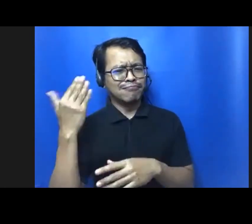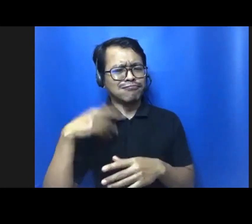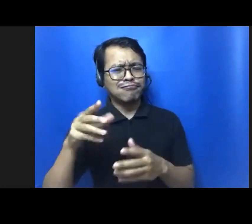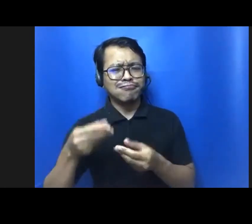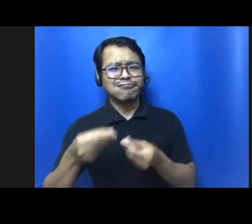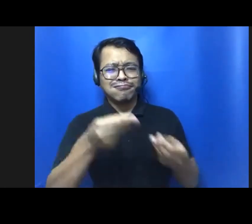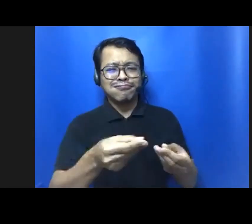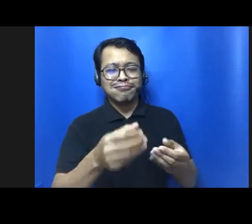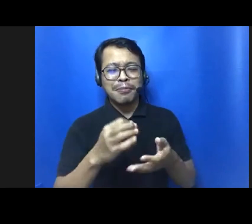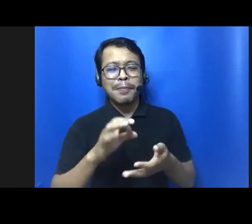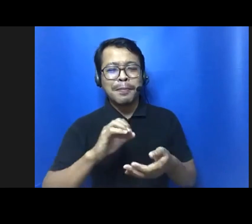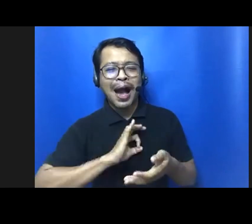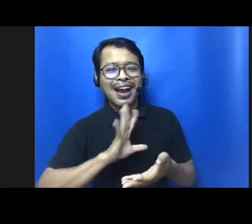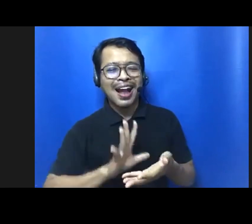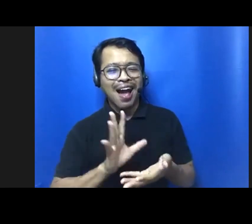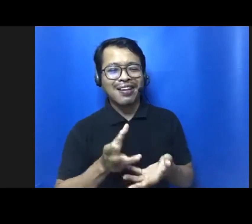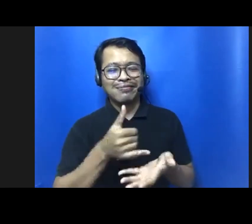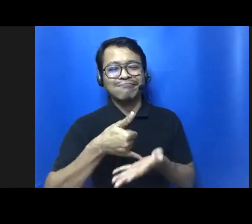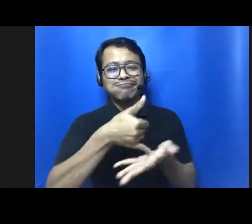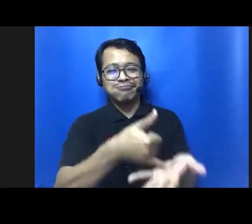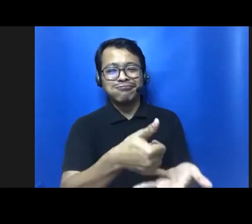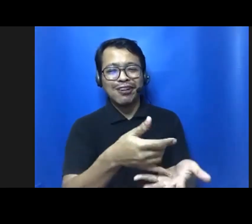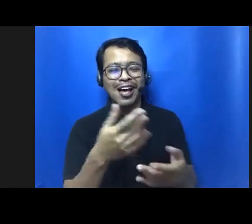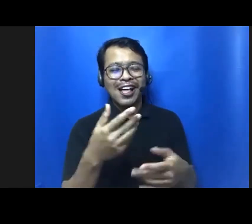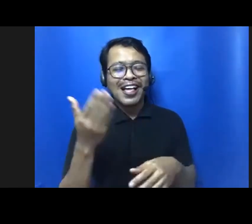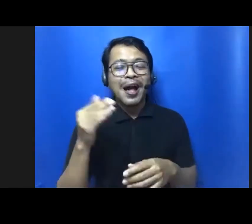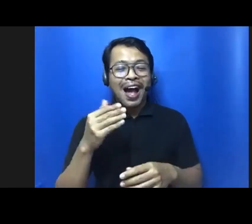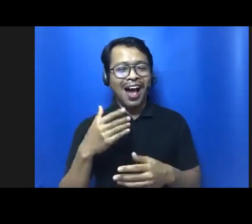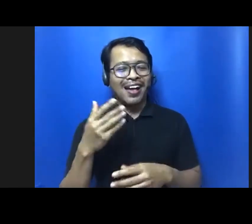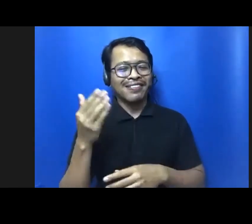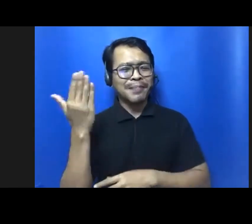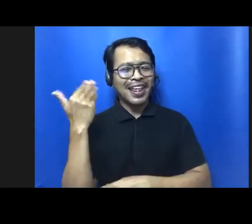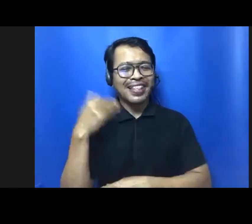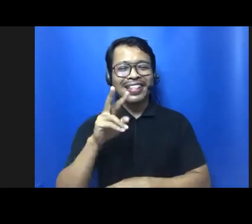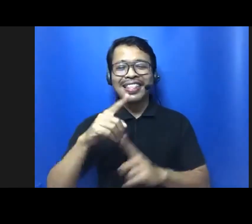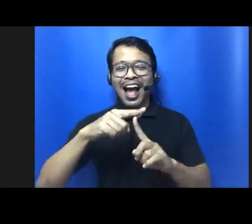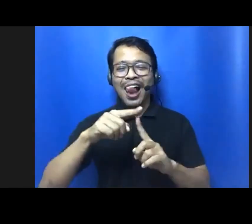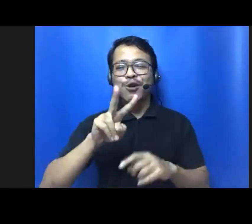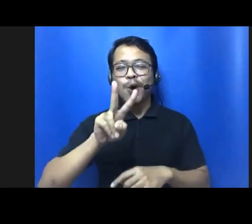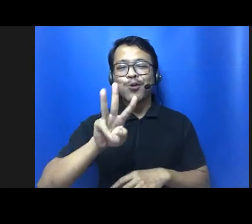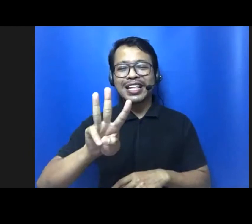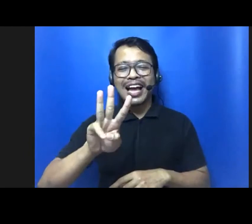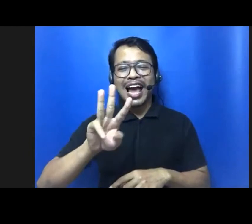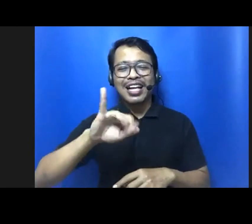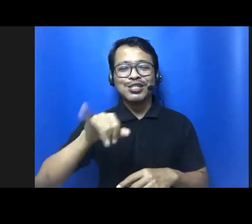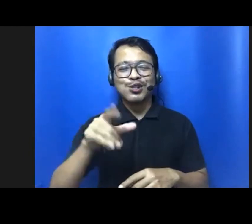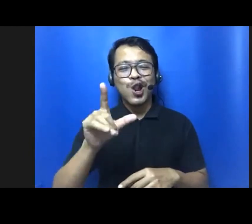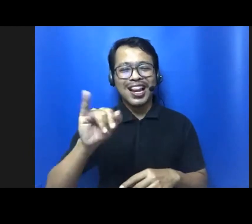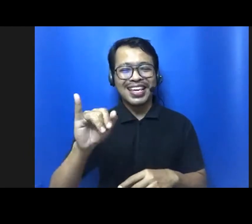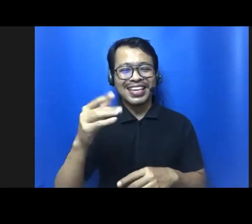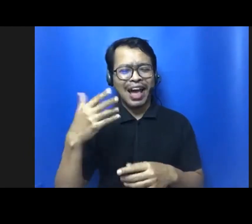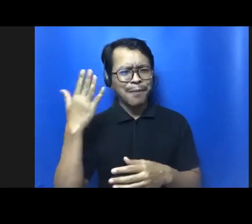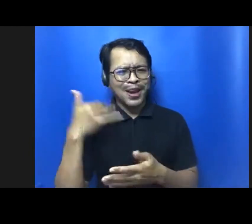Anak Nasional tanggal 23 Juli kemarin. Ya, selamat, mudah-mudahan ini dapat ditiru dan